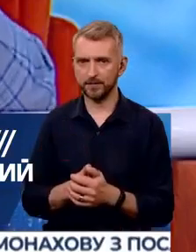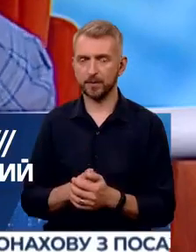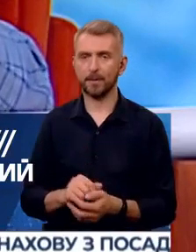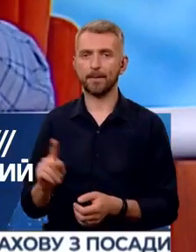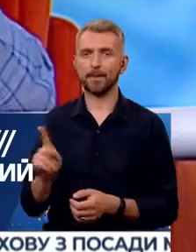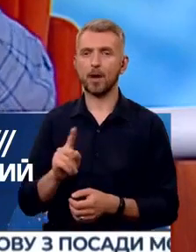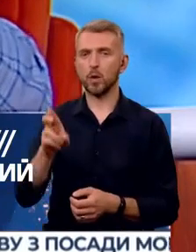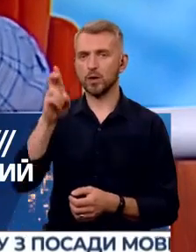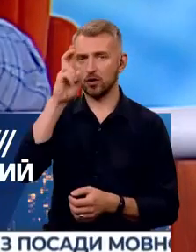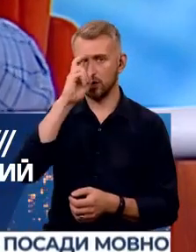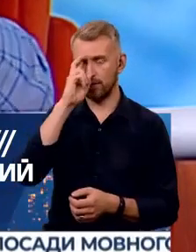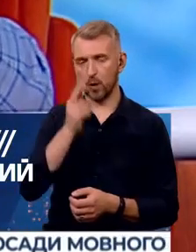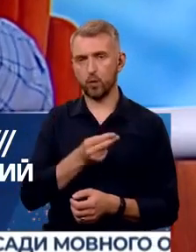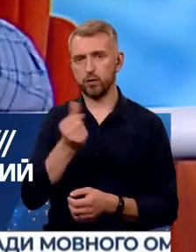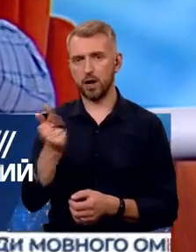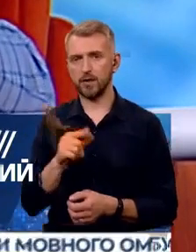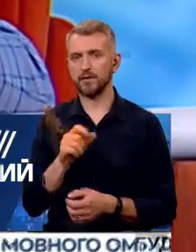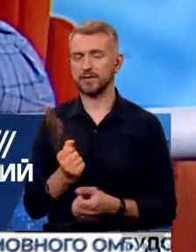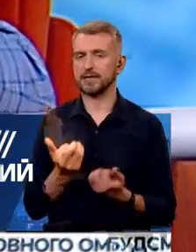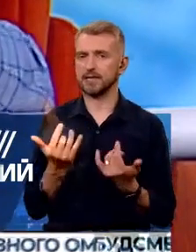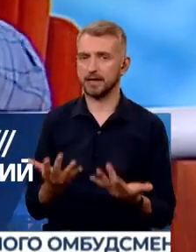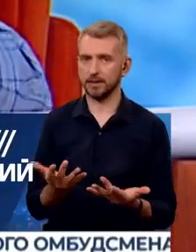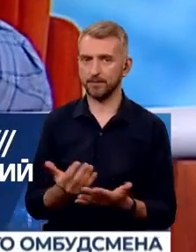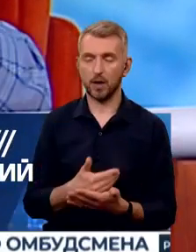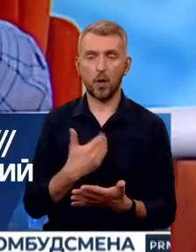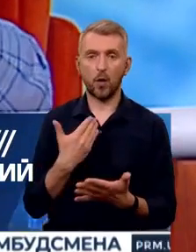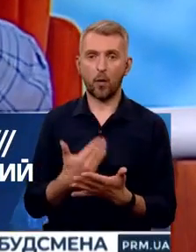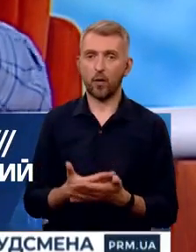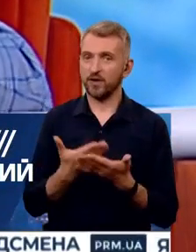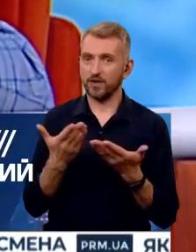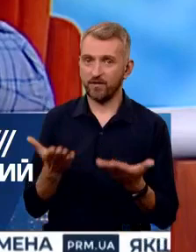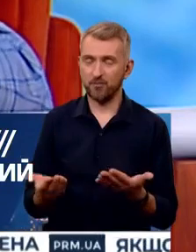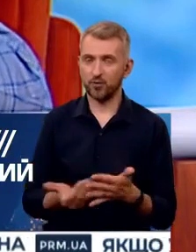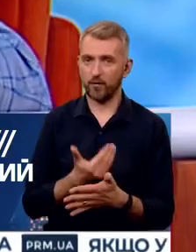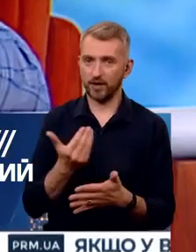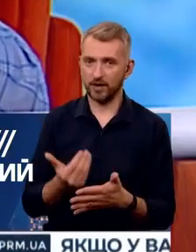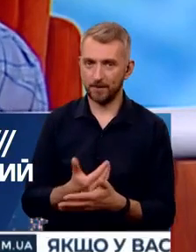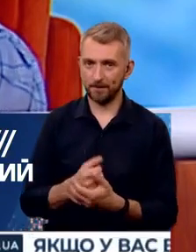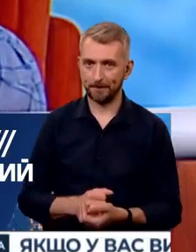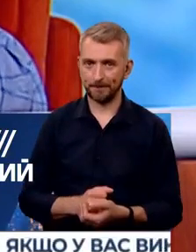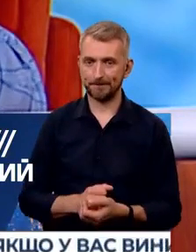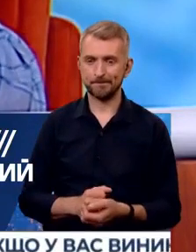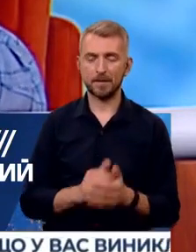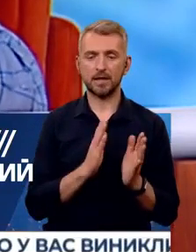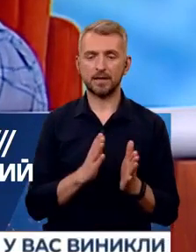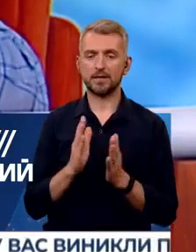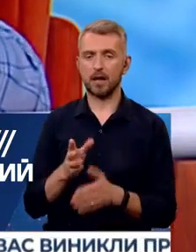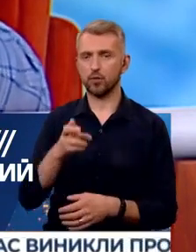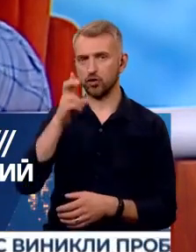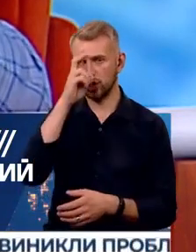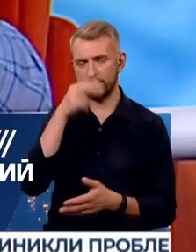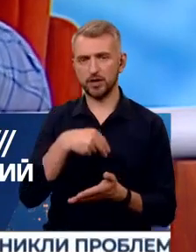що держава купляє і за скільки. І от вам новина. Систему